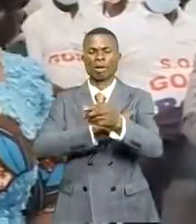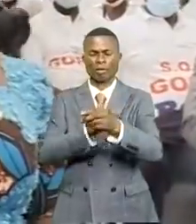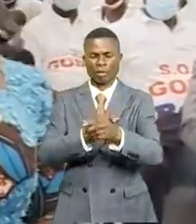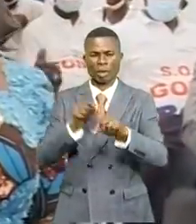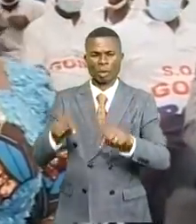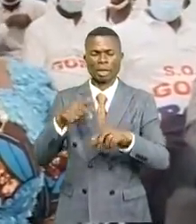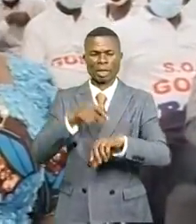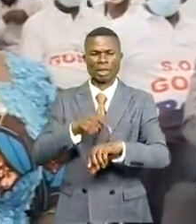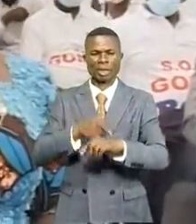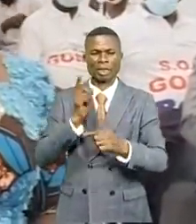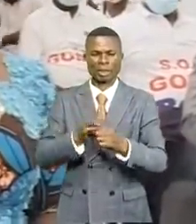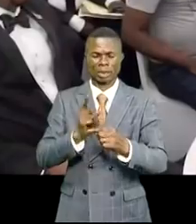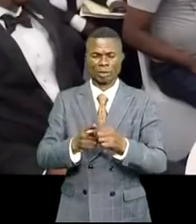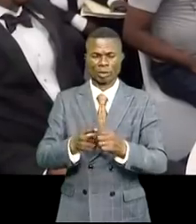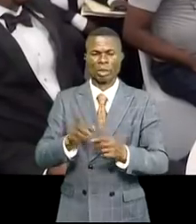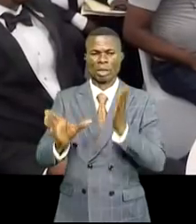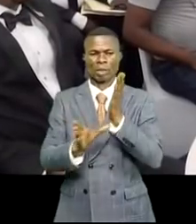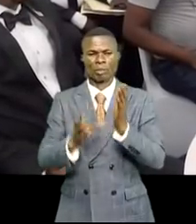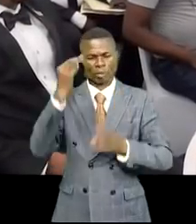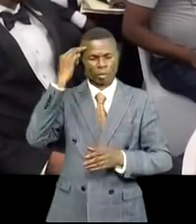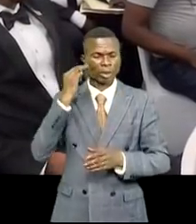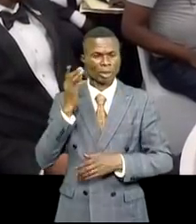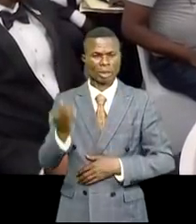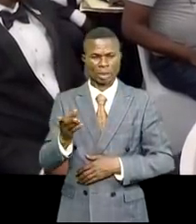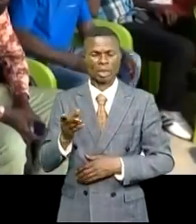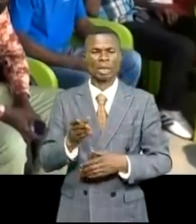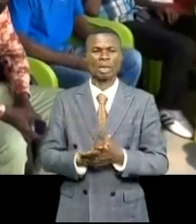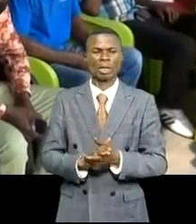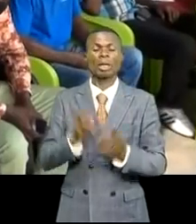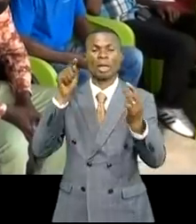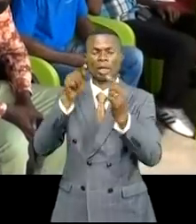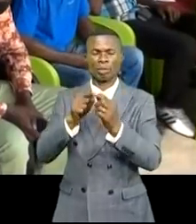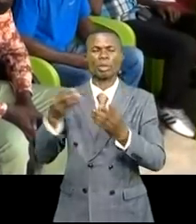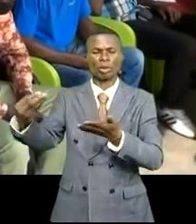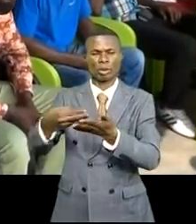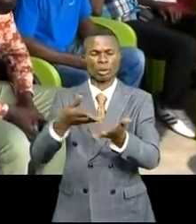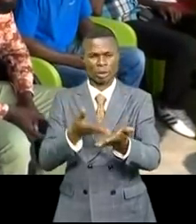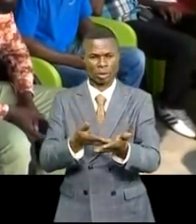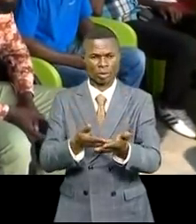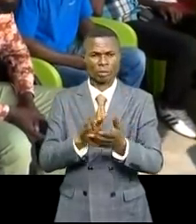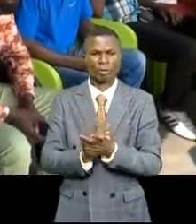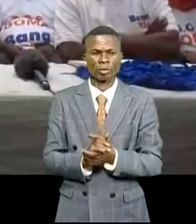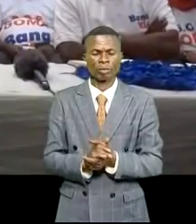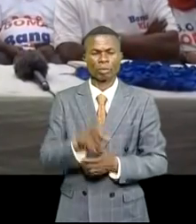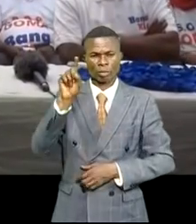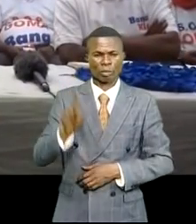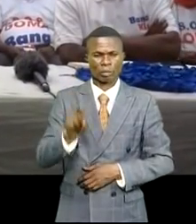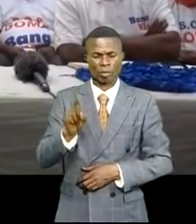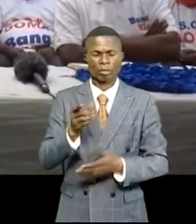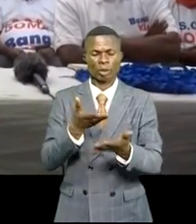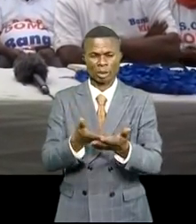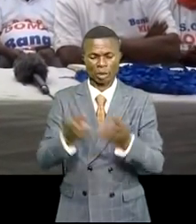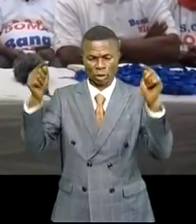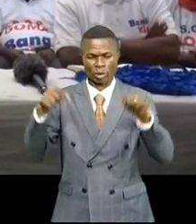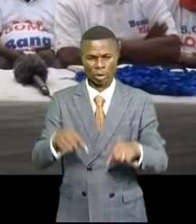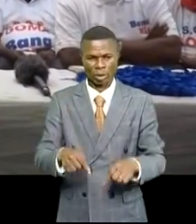difficile. Godard Motemona spécifie ici l'objectif de cette opération. Nul n'est besoin de rappeler ici